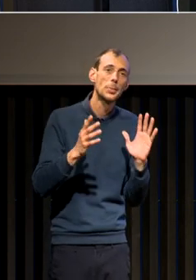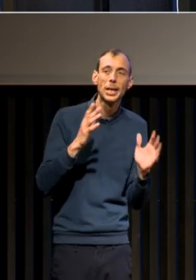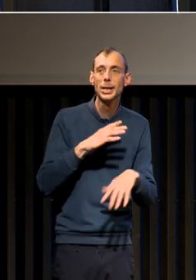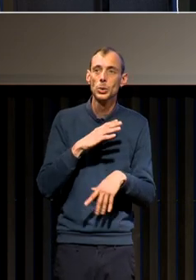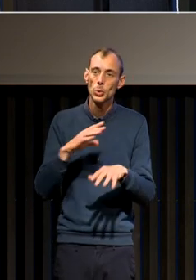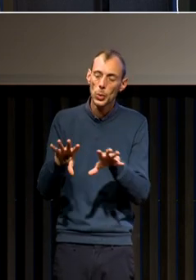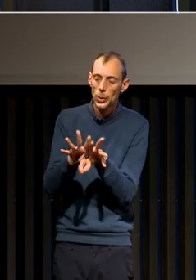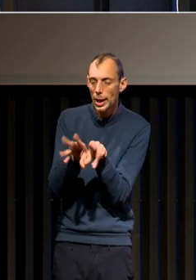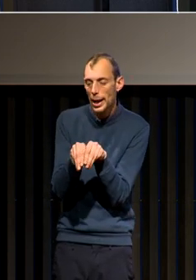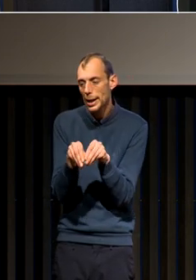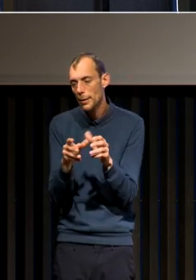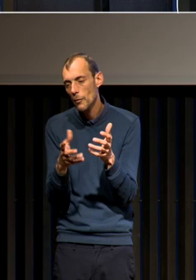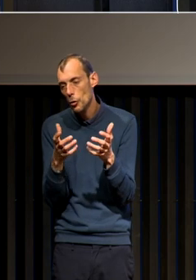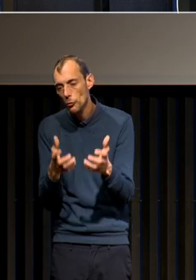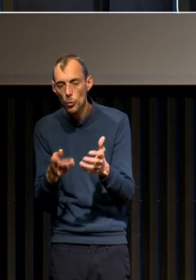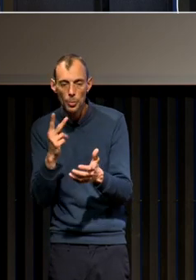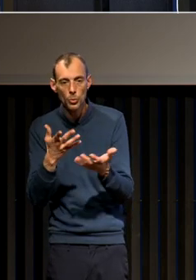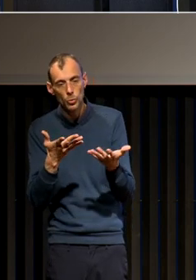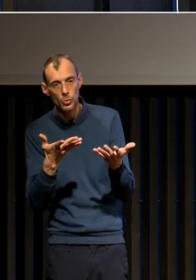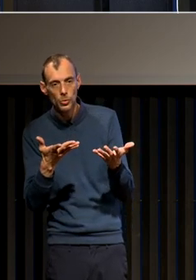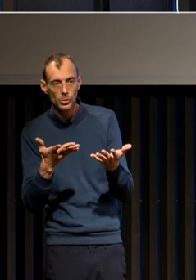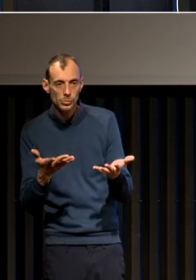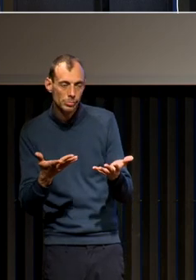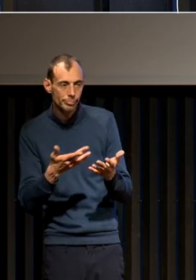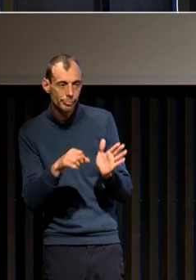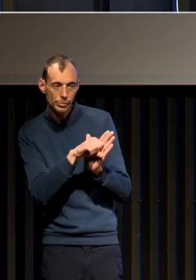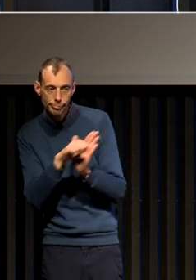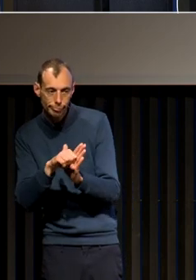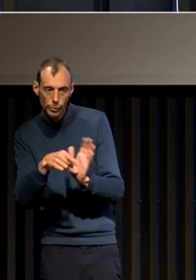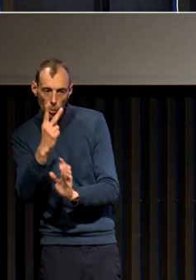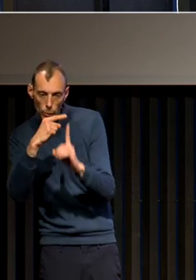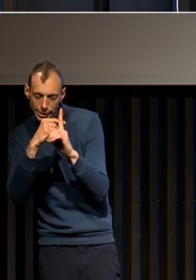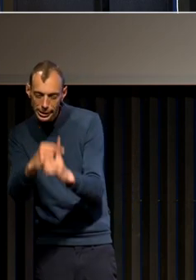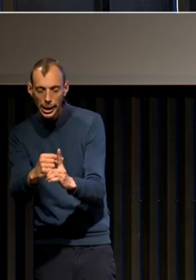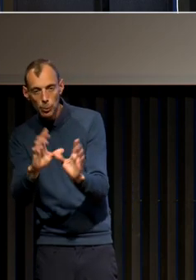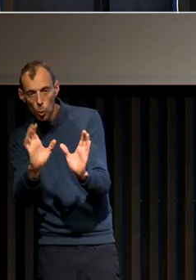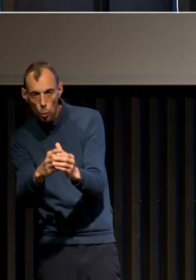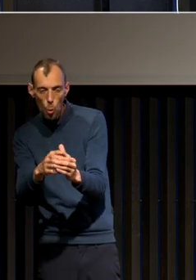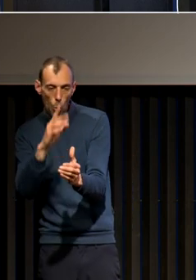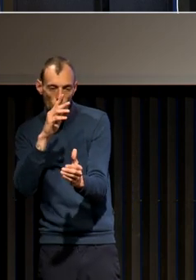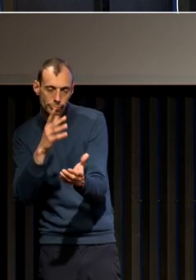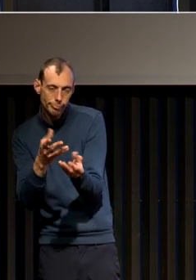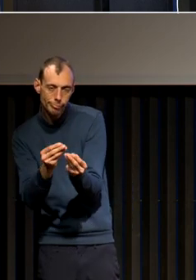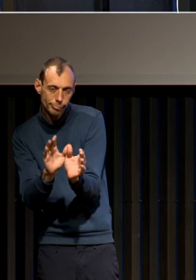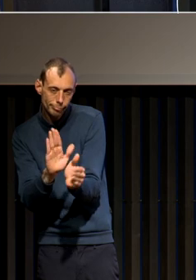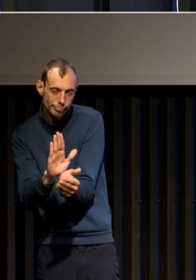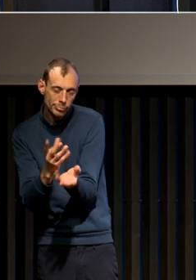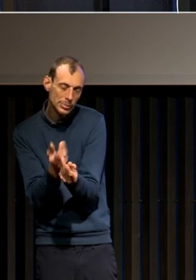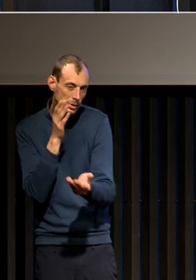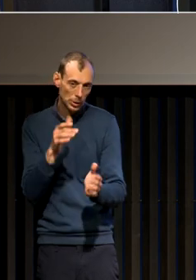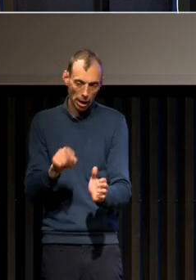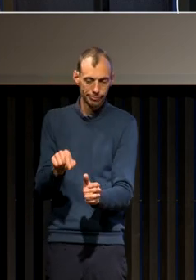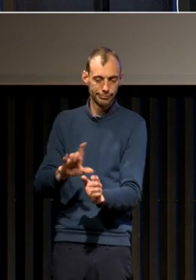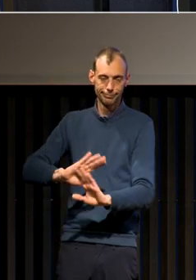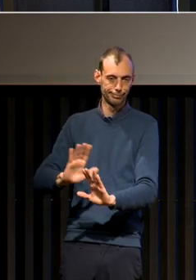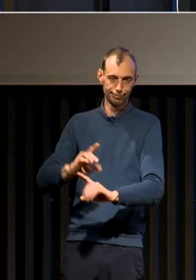équipes de privilégier telle ou telle prise en charge. Donc ça, ce n'est bien pas possible.